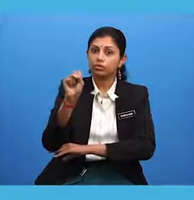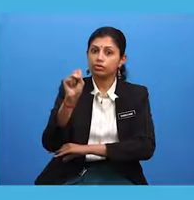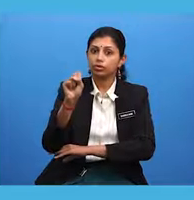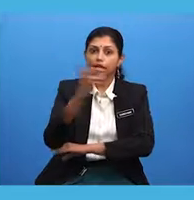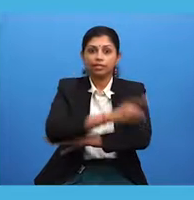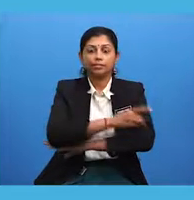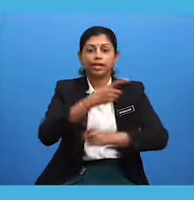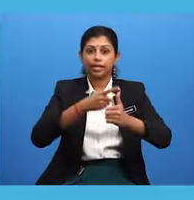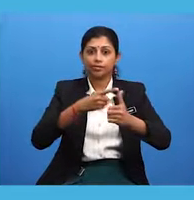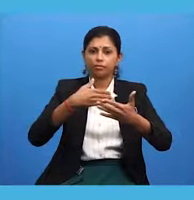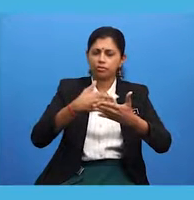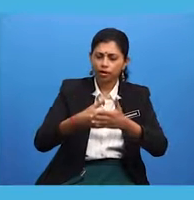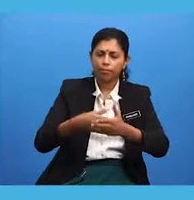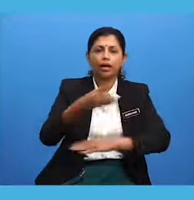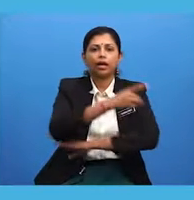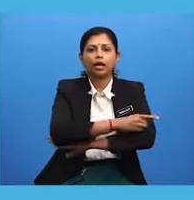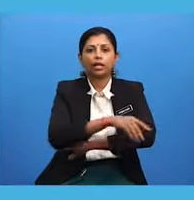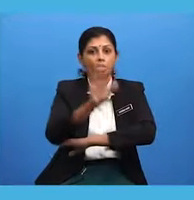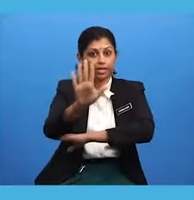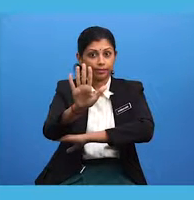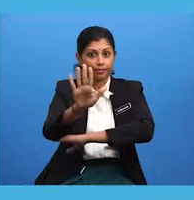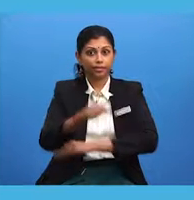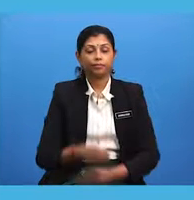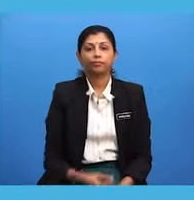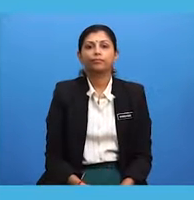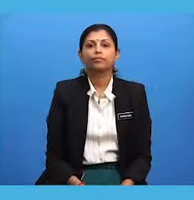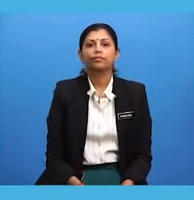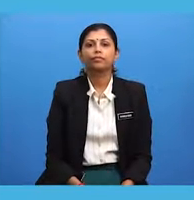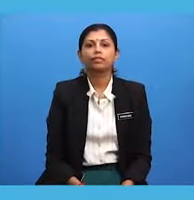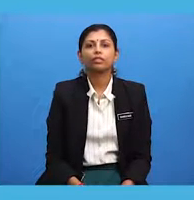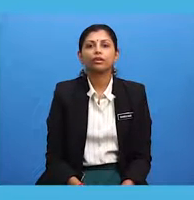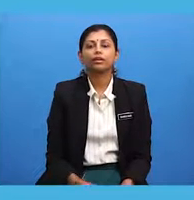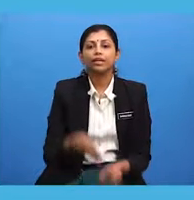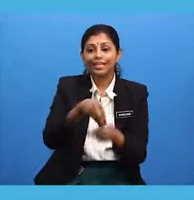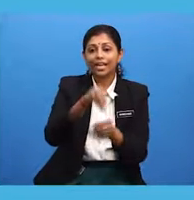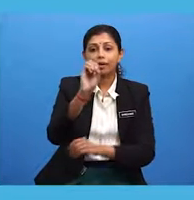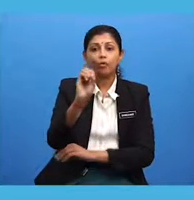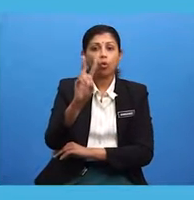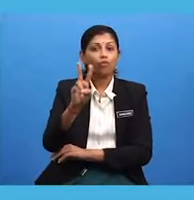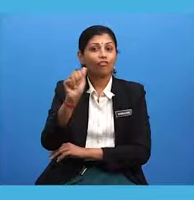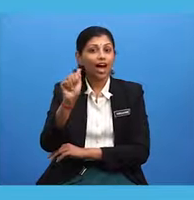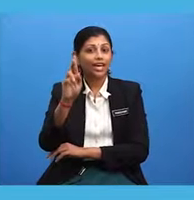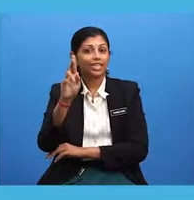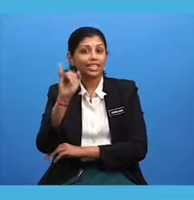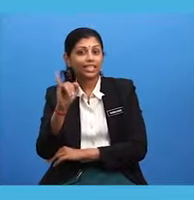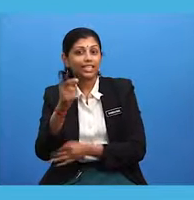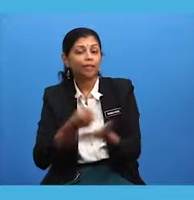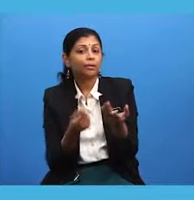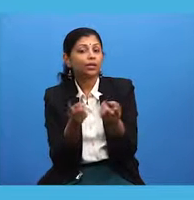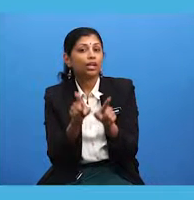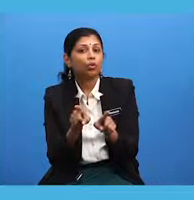pertama sehingga hari yang kelima, di dalam ovari